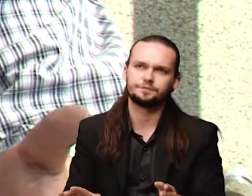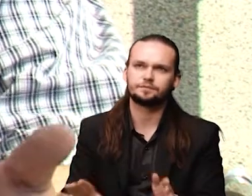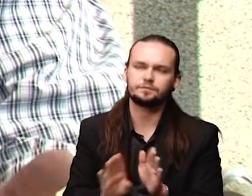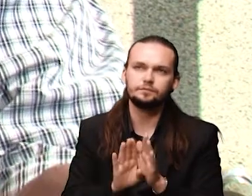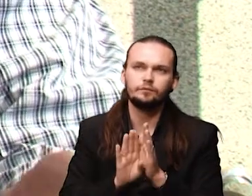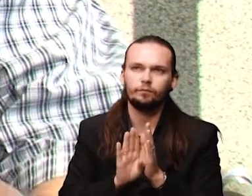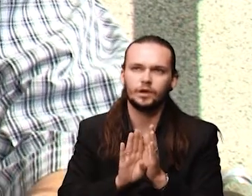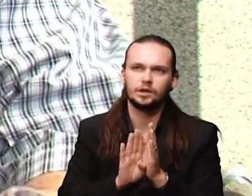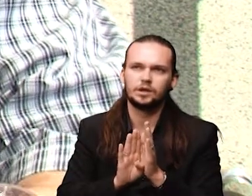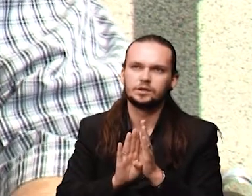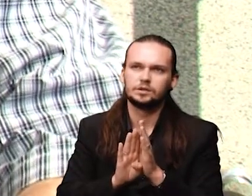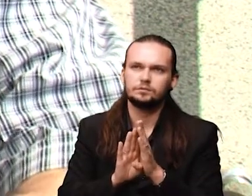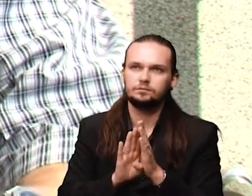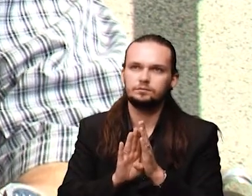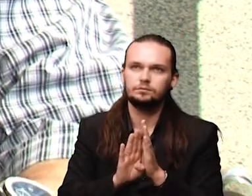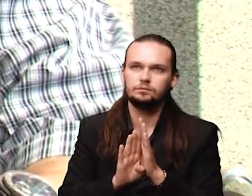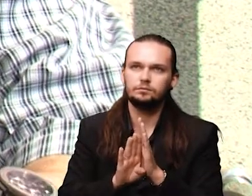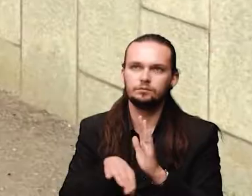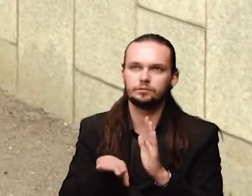соответственно, без